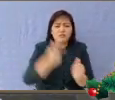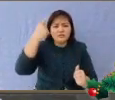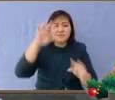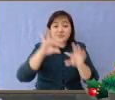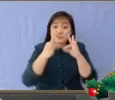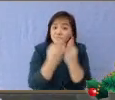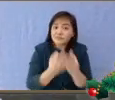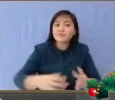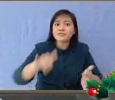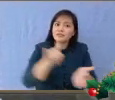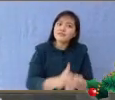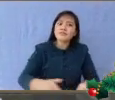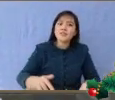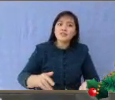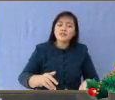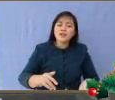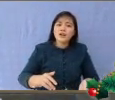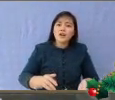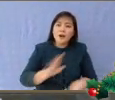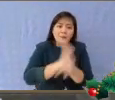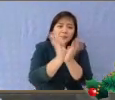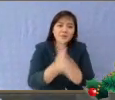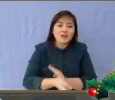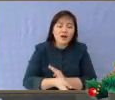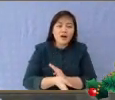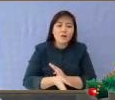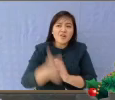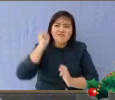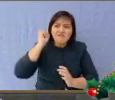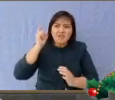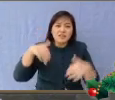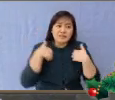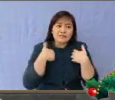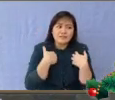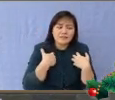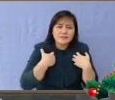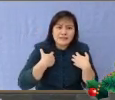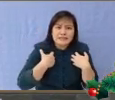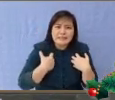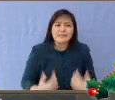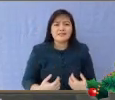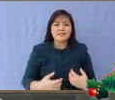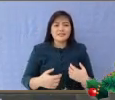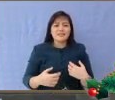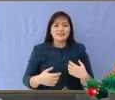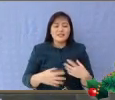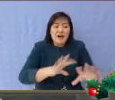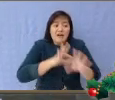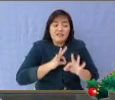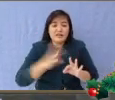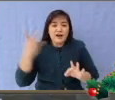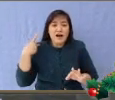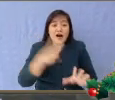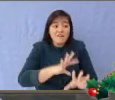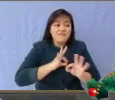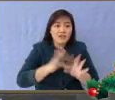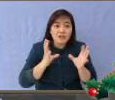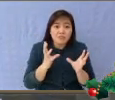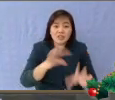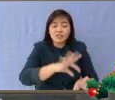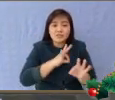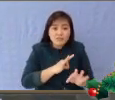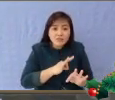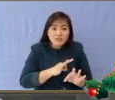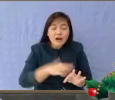dito. I-swab test tayo dito lahat. Tawagin mo yung IATF. Merong positive dito. Tawagin mo yung ganito. Kasi ganito. Ikaw ba yon?